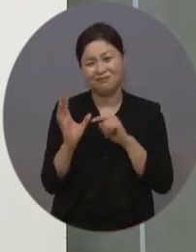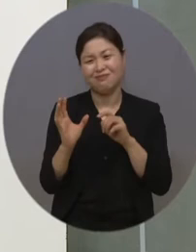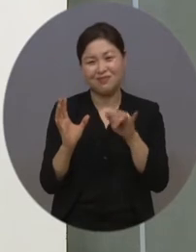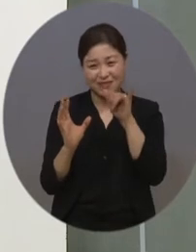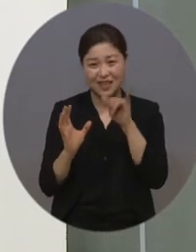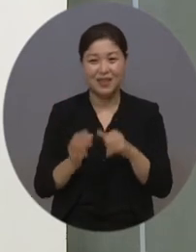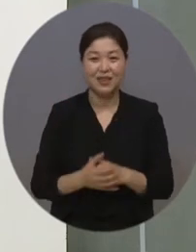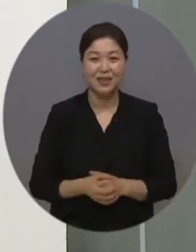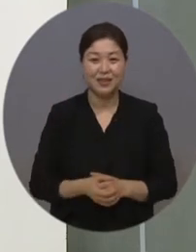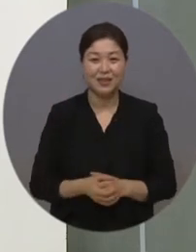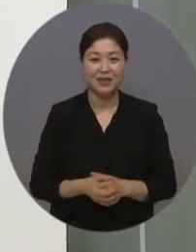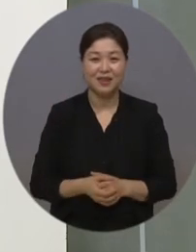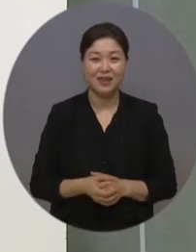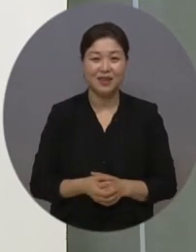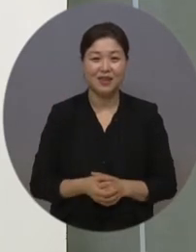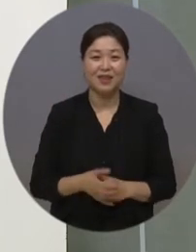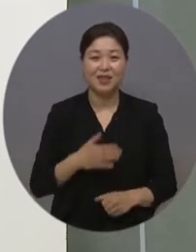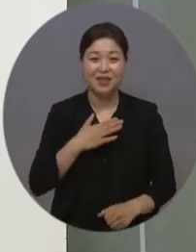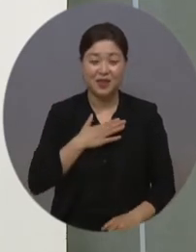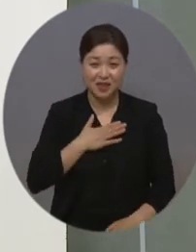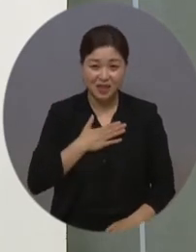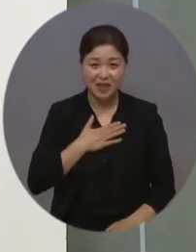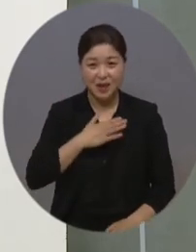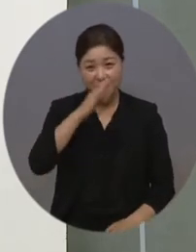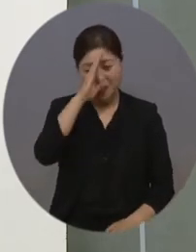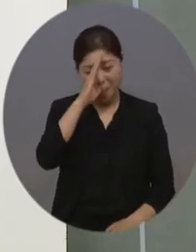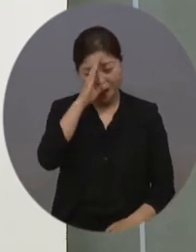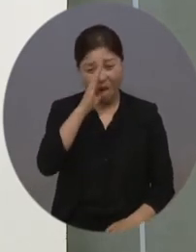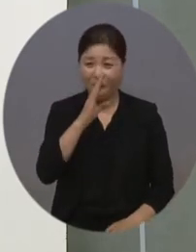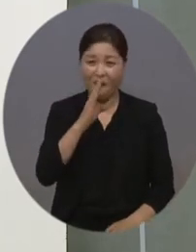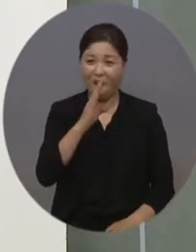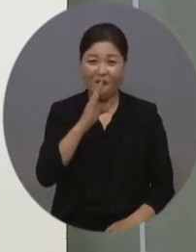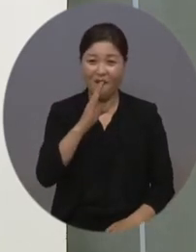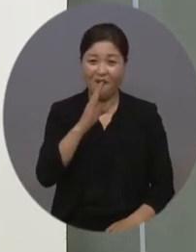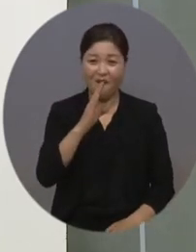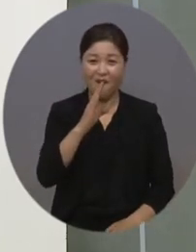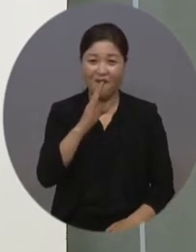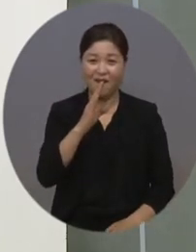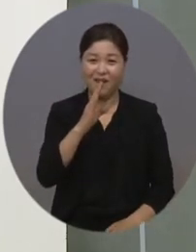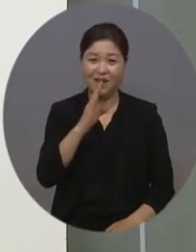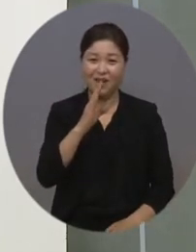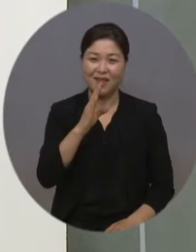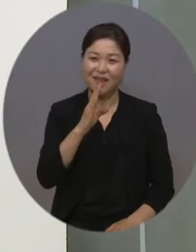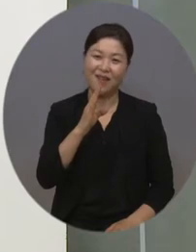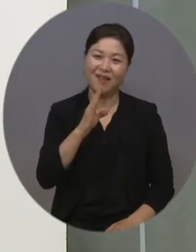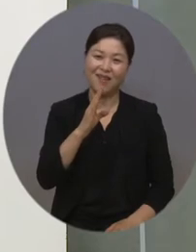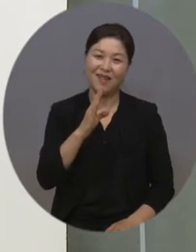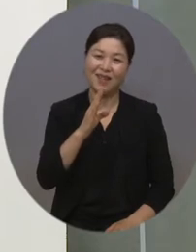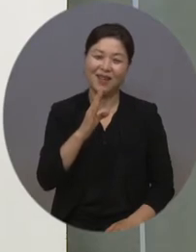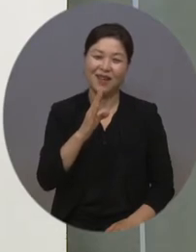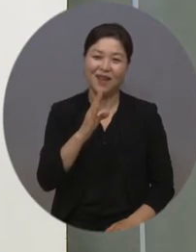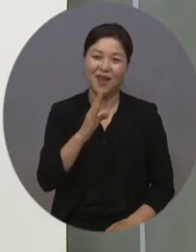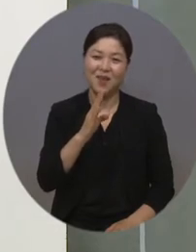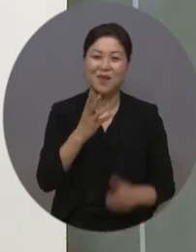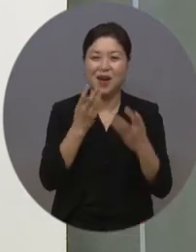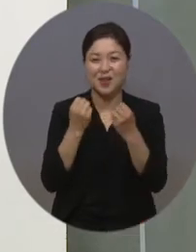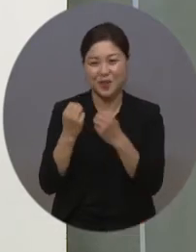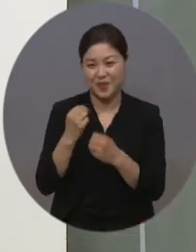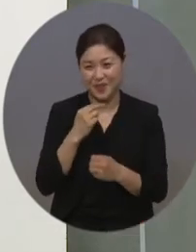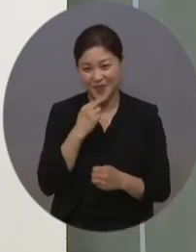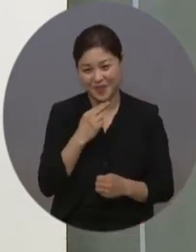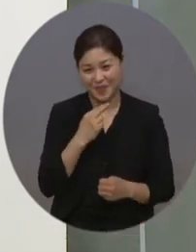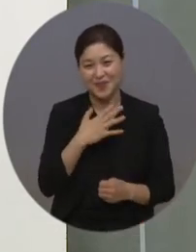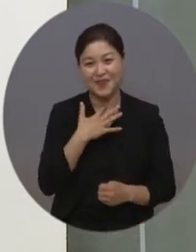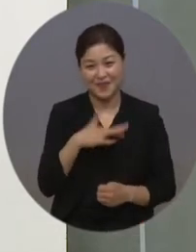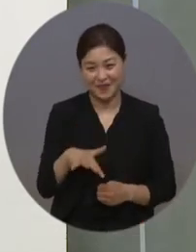그러는데 예. 당연히 다행히도 불안하죠. 저는 그런 병 치레를 별로 안 했어요. 예. 안 하다 보니까